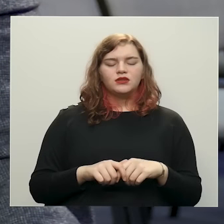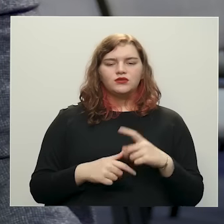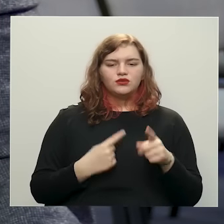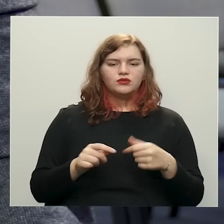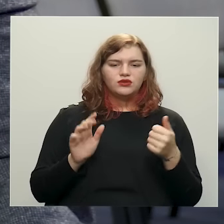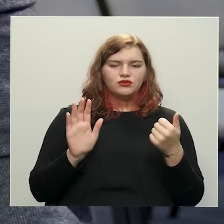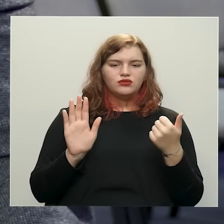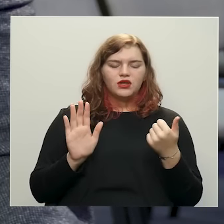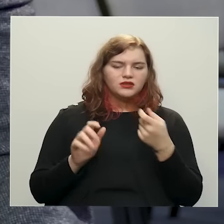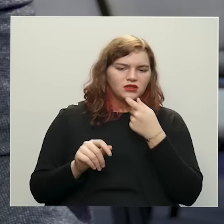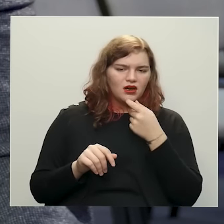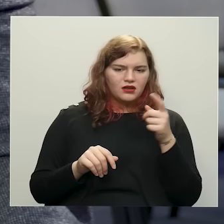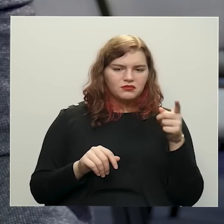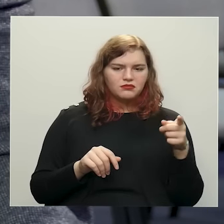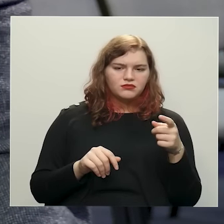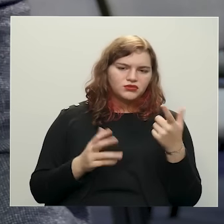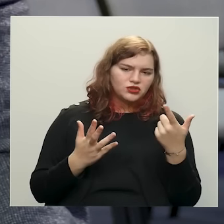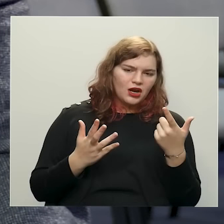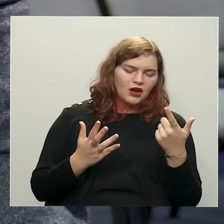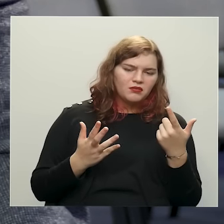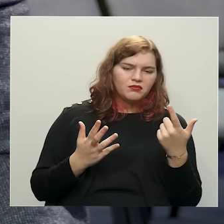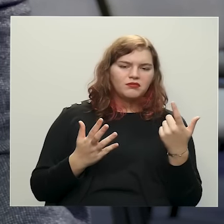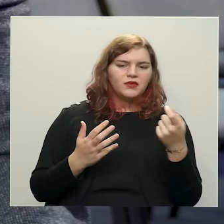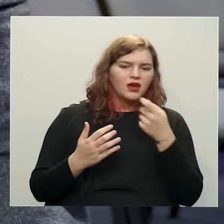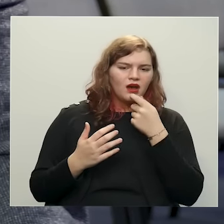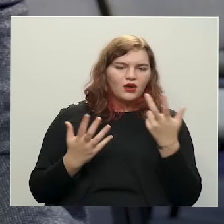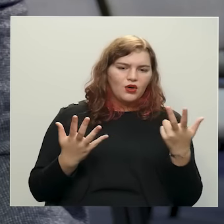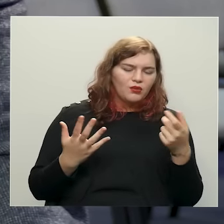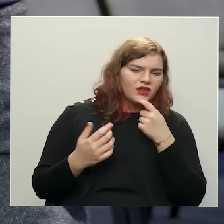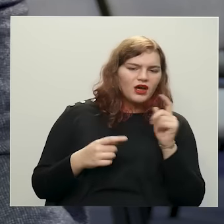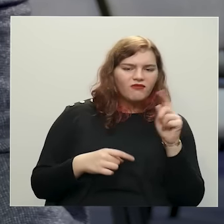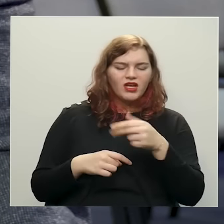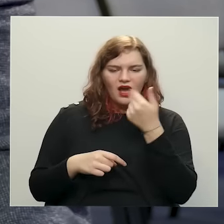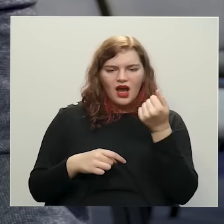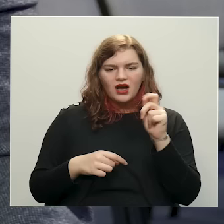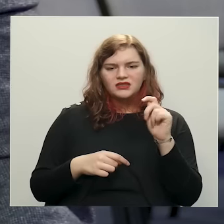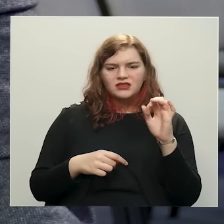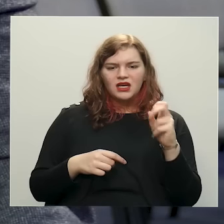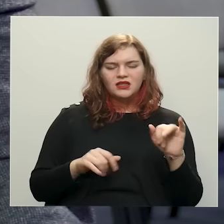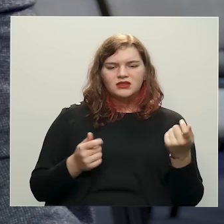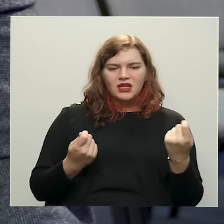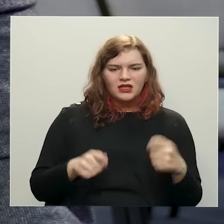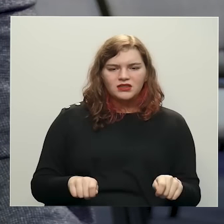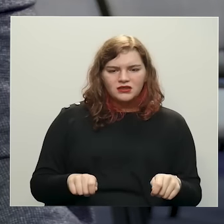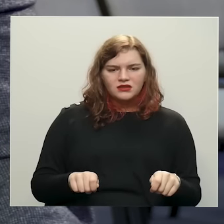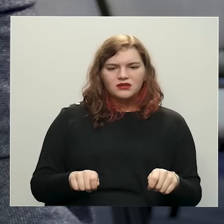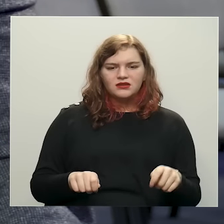după 6 ani acolo, cam pe la 7 ani jumate, 8 ani am venit în Hațeg, s-a închis tabăra,